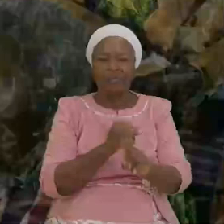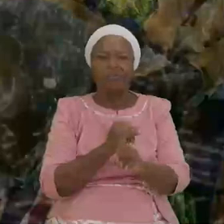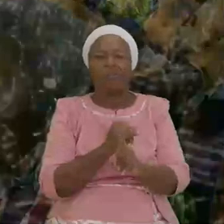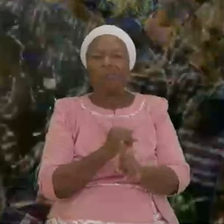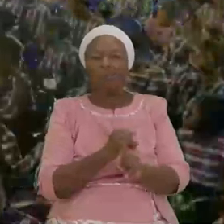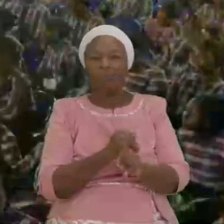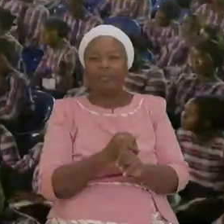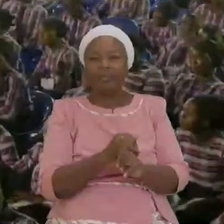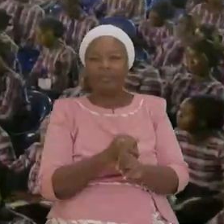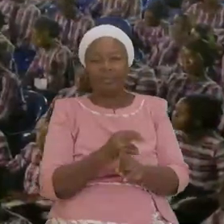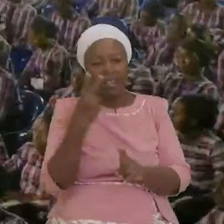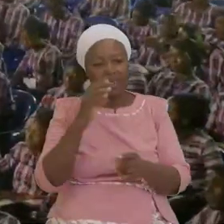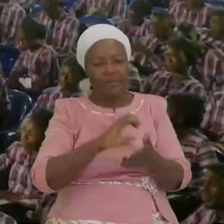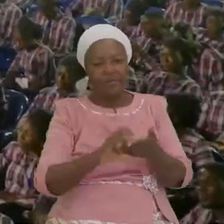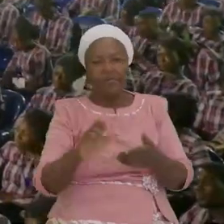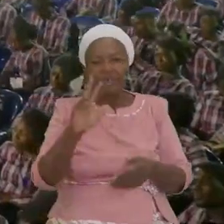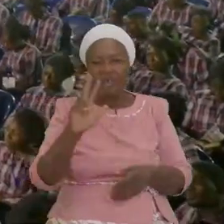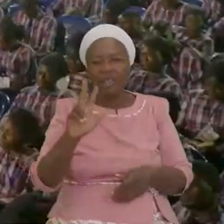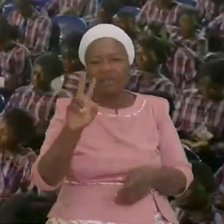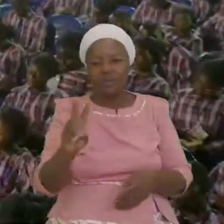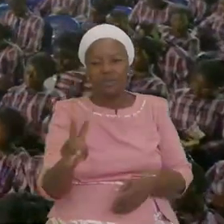mourriez-vous, maison d'Israël?